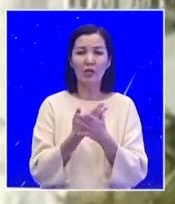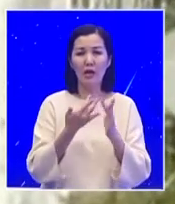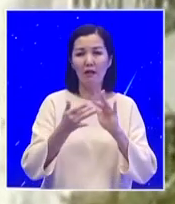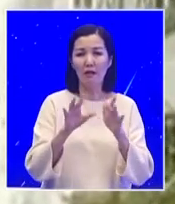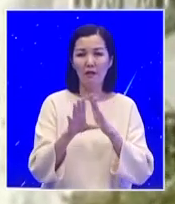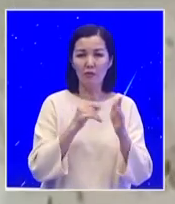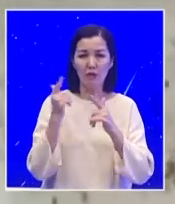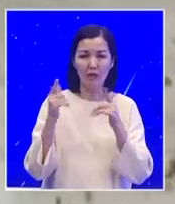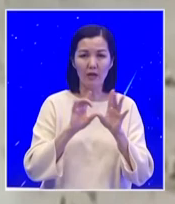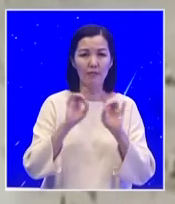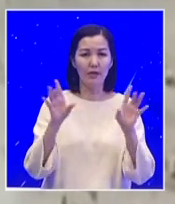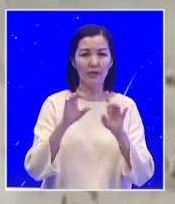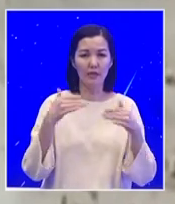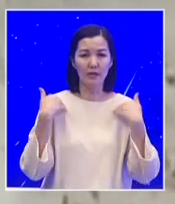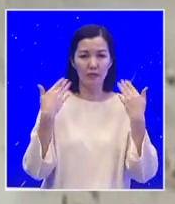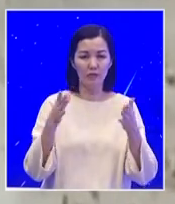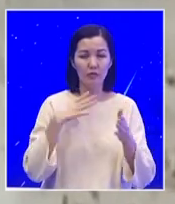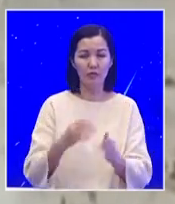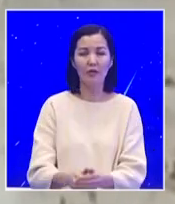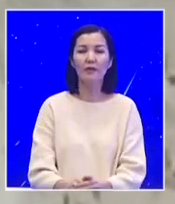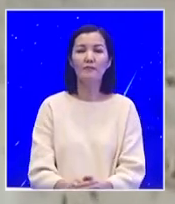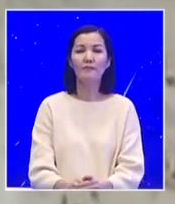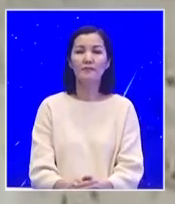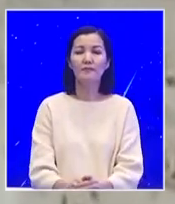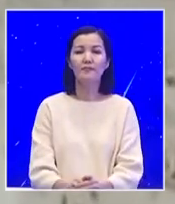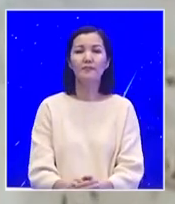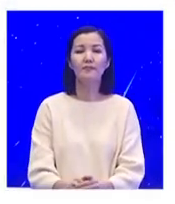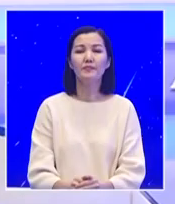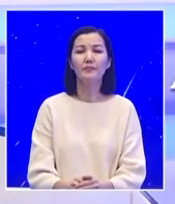ғаламтор ақпараттарымен дайындаған Меруерт Қыдырбайқызы, Жетісу телеарнасы.